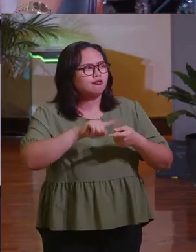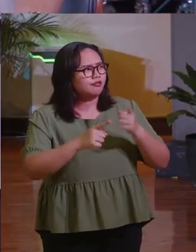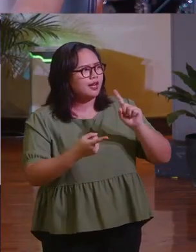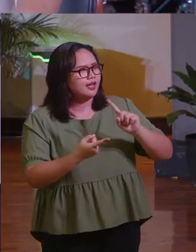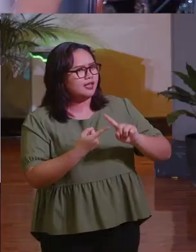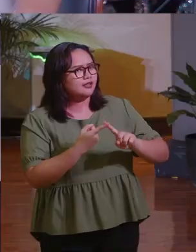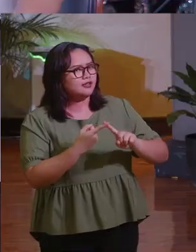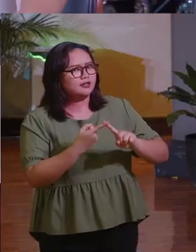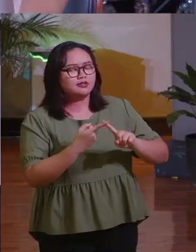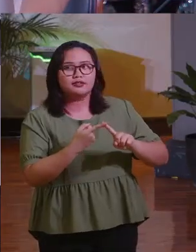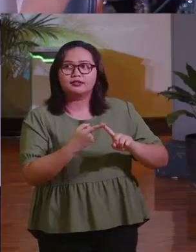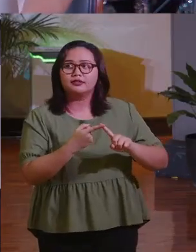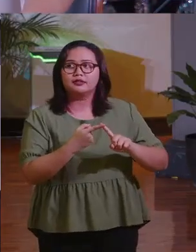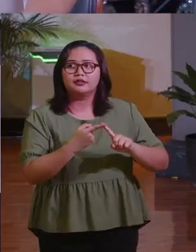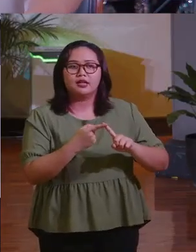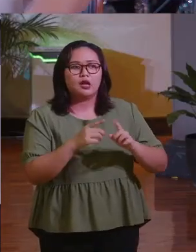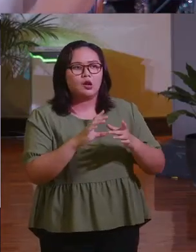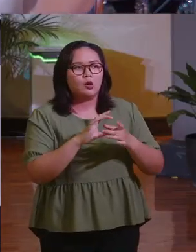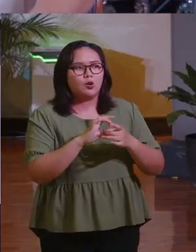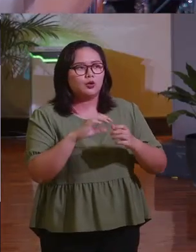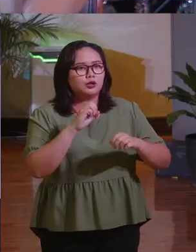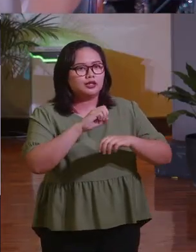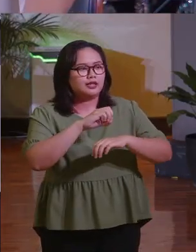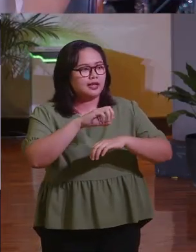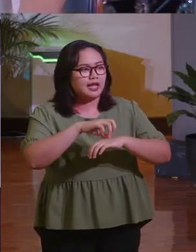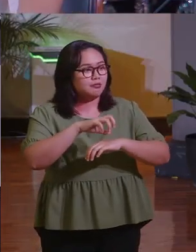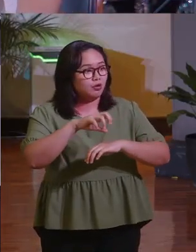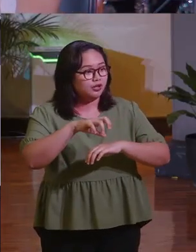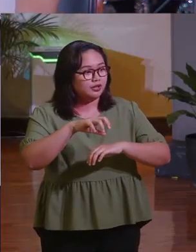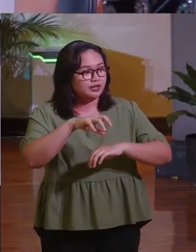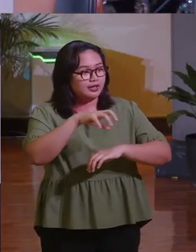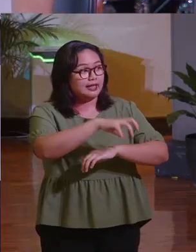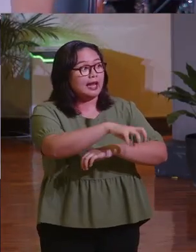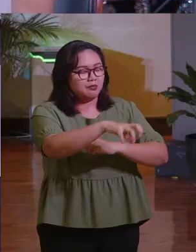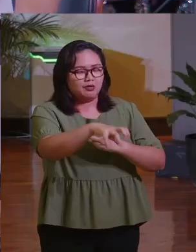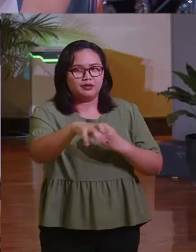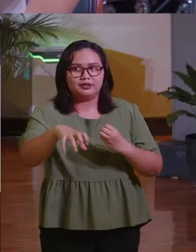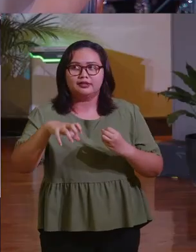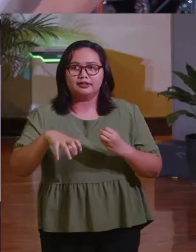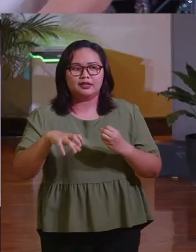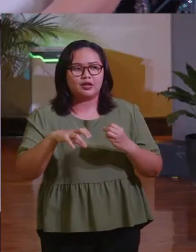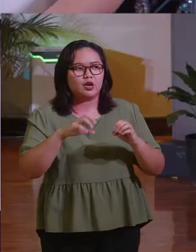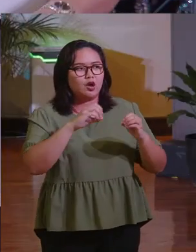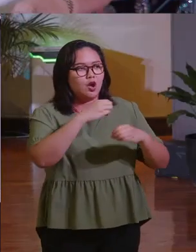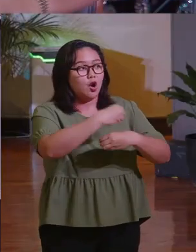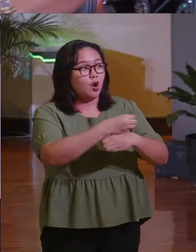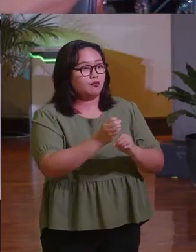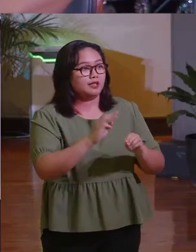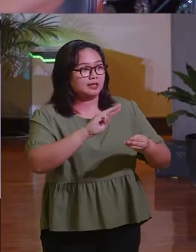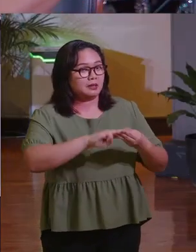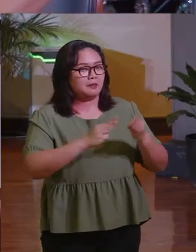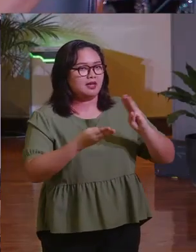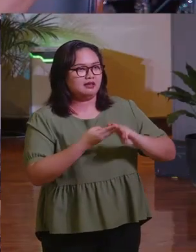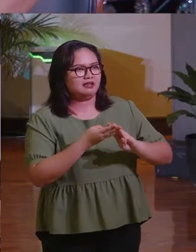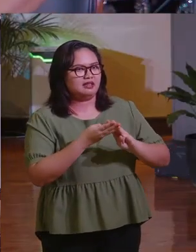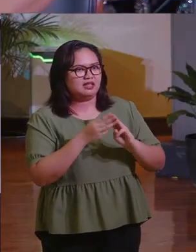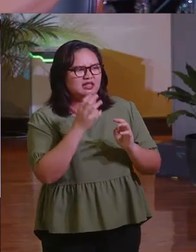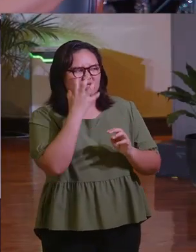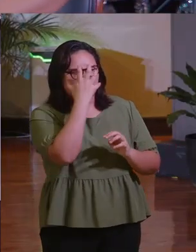kaibigan o kapitbahay, o kaopisina, na inis